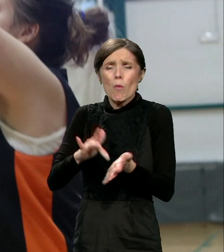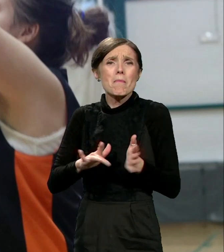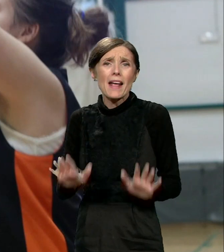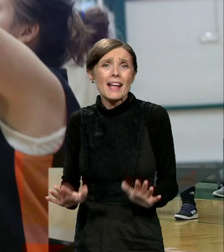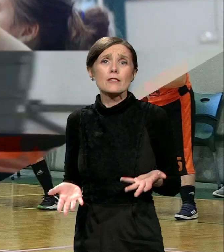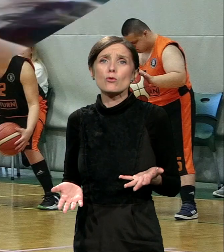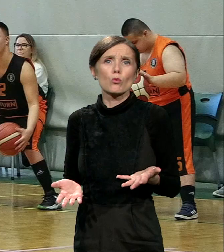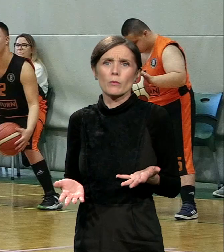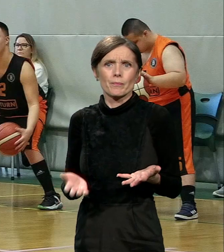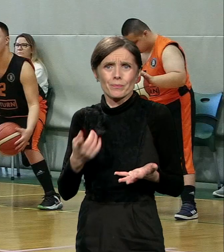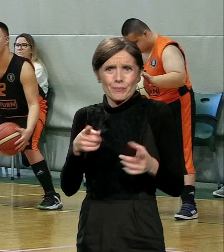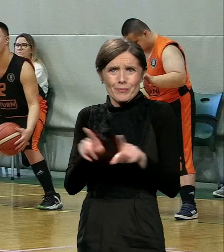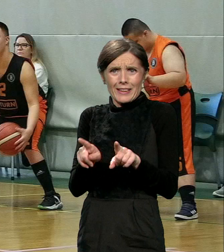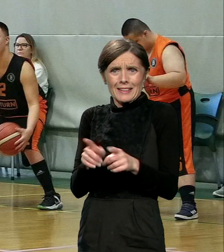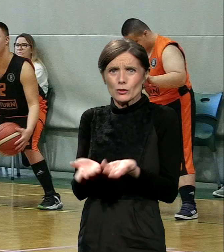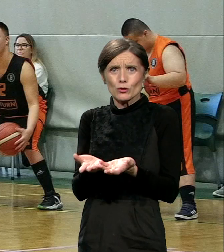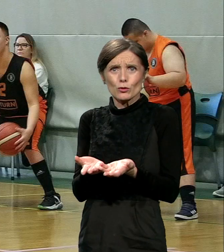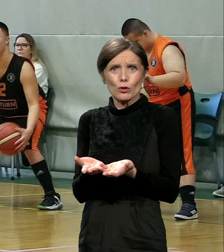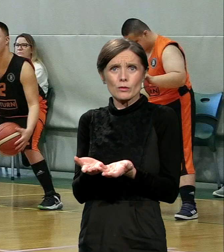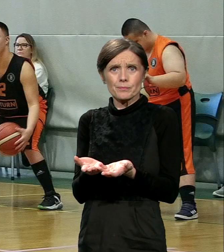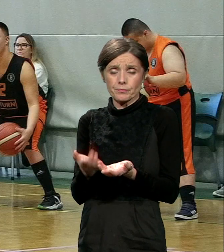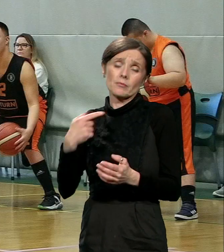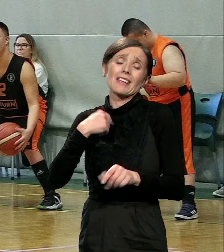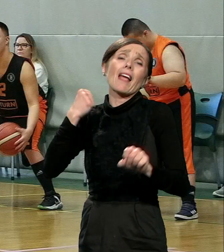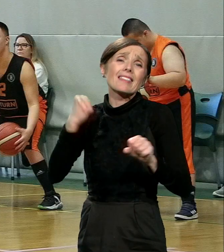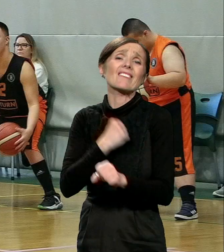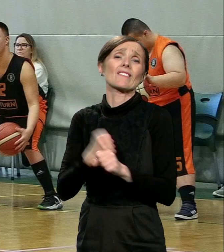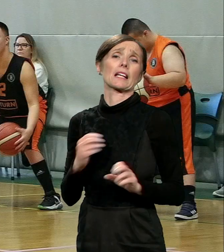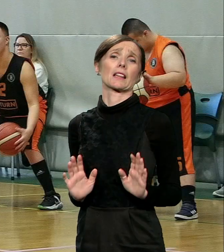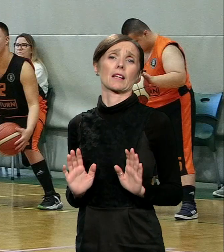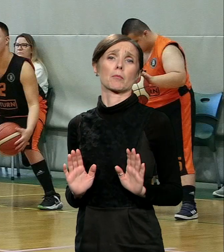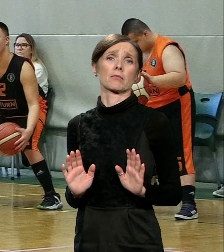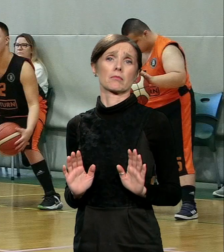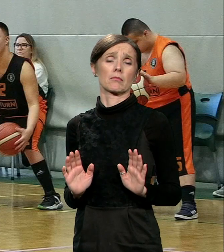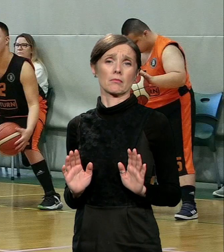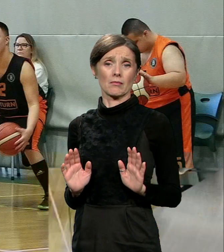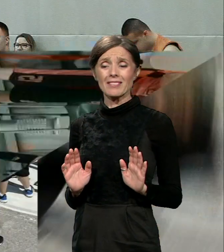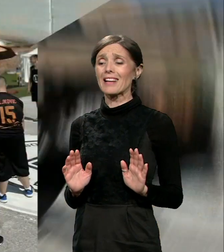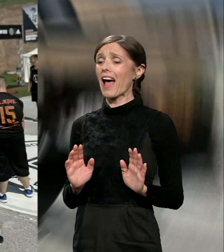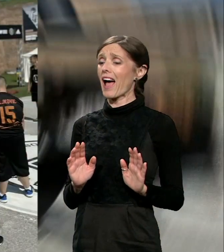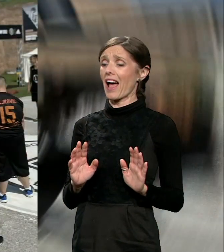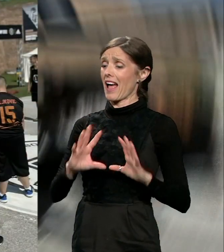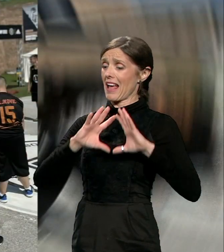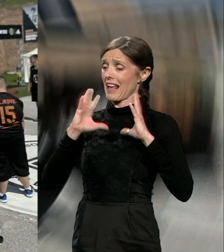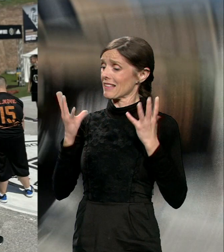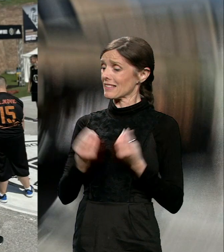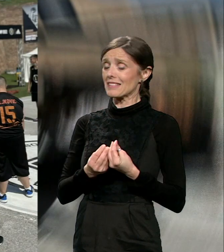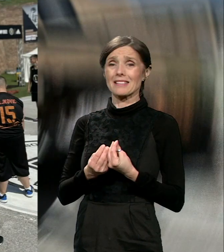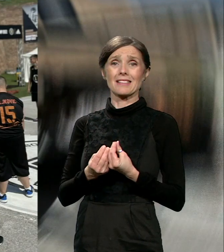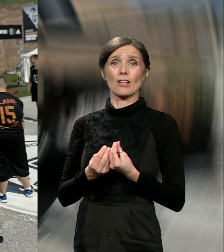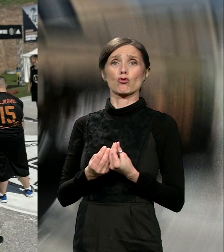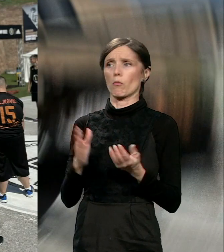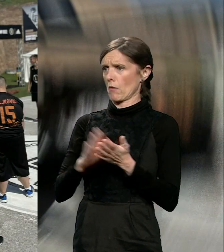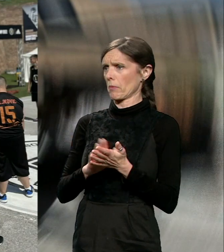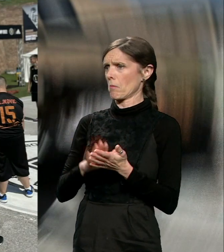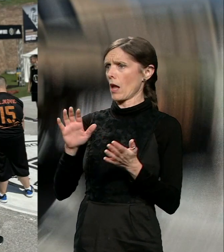pa je to isti slučaj. Zaista tvrdim da je svo znanje koje